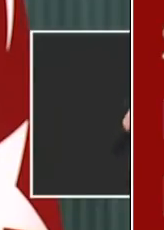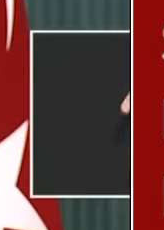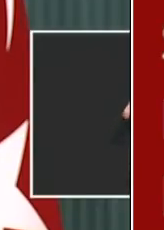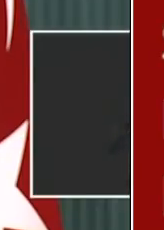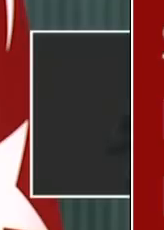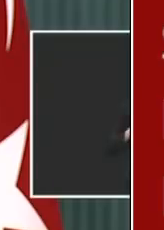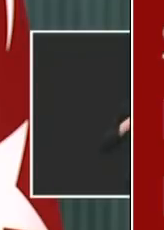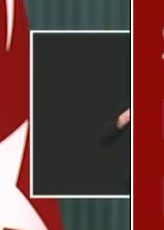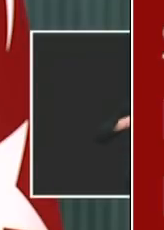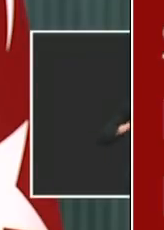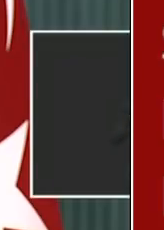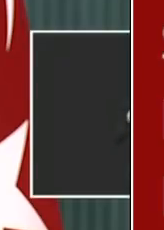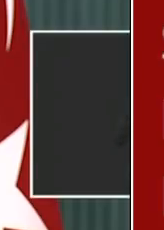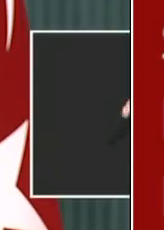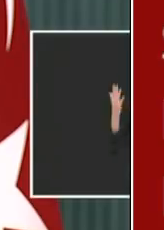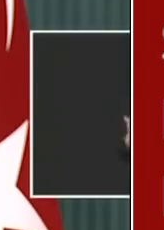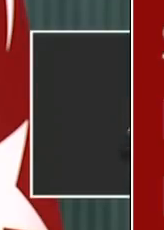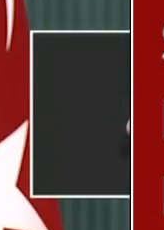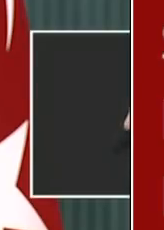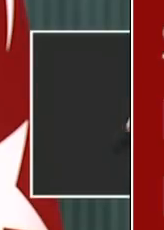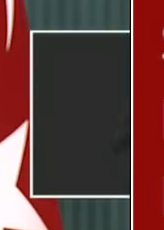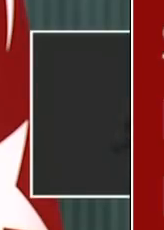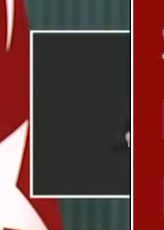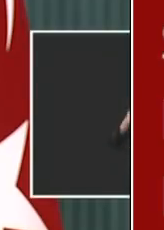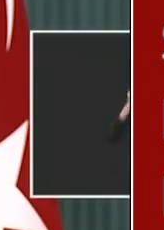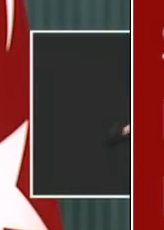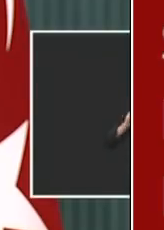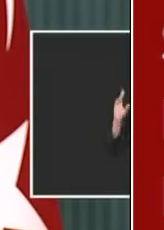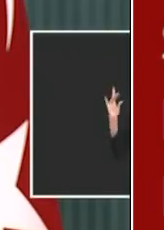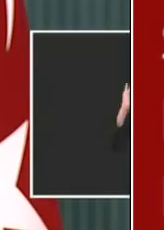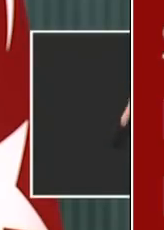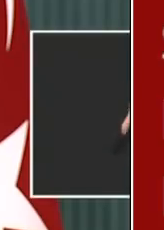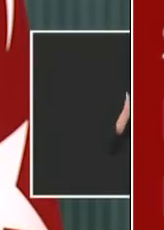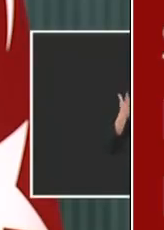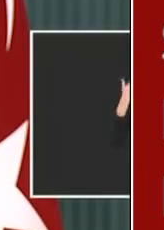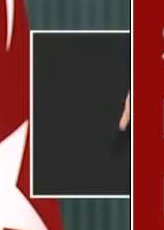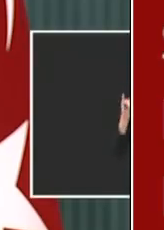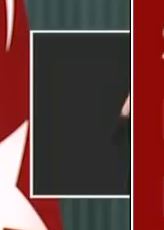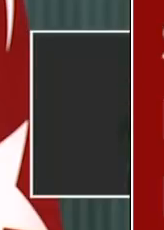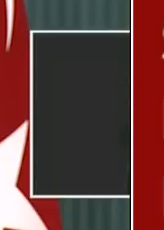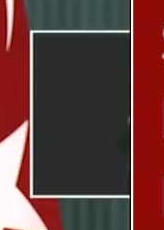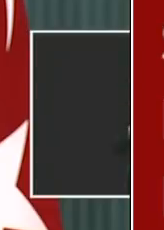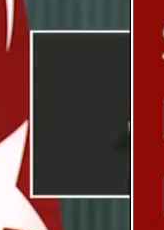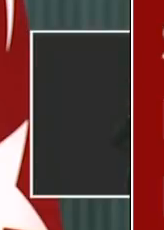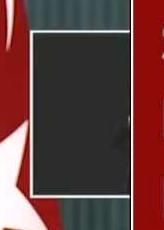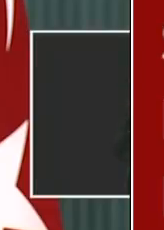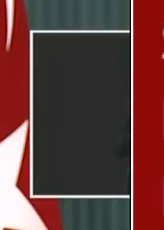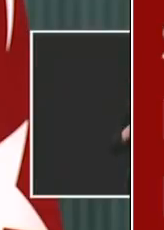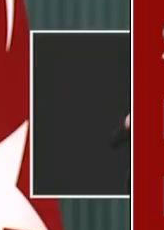Biz Ondokuz yıldır yoluyla köprüsüyle havalimanıyla barajıyla